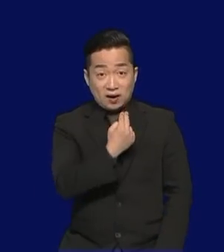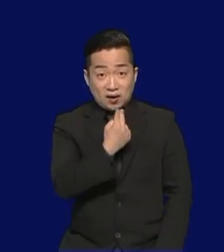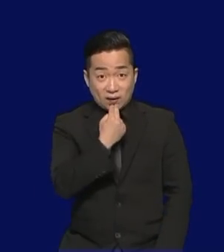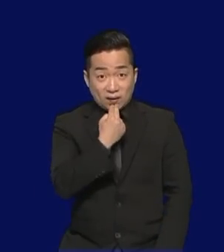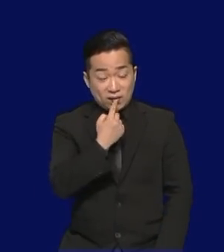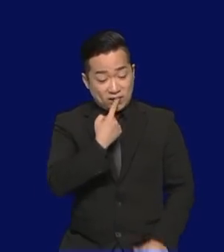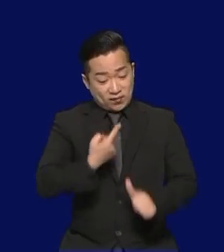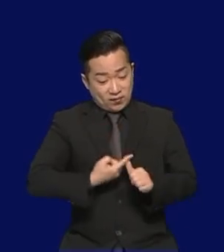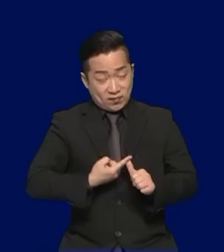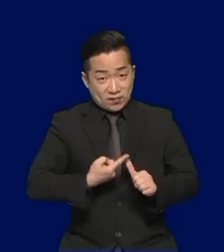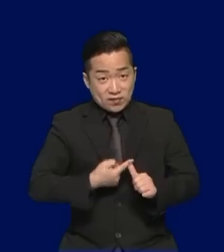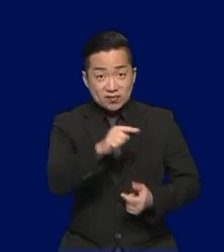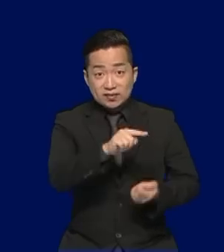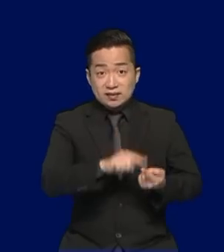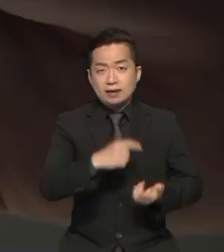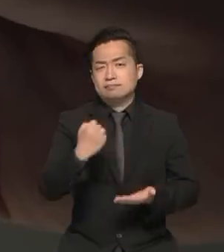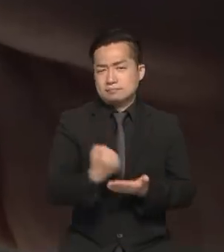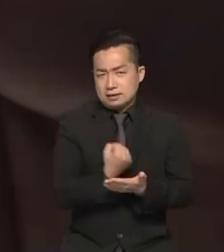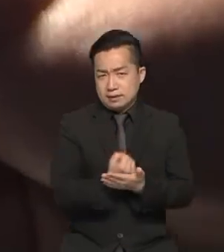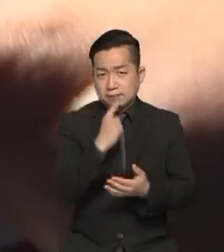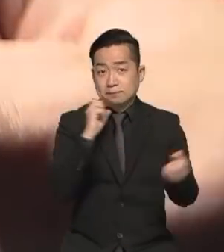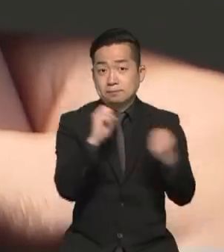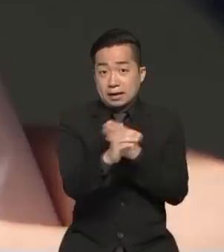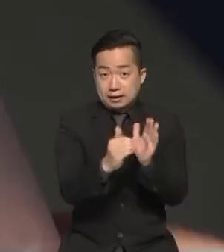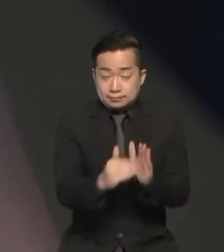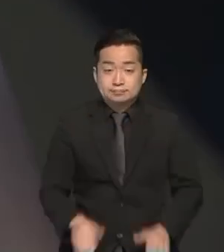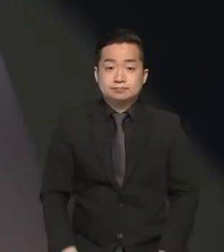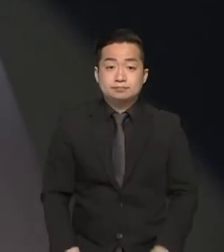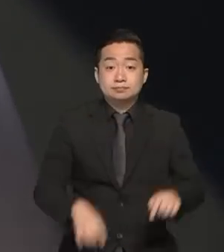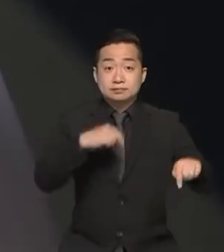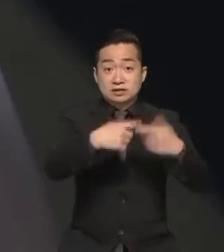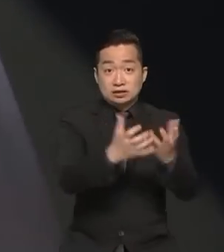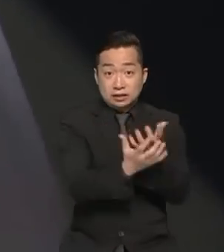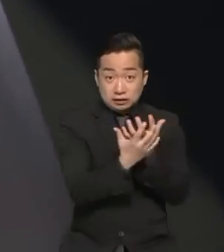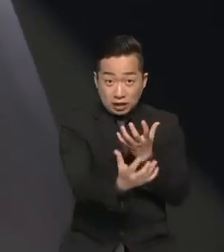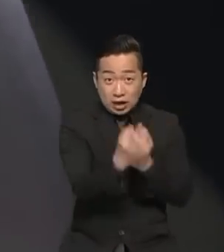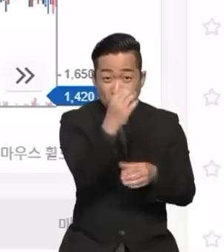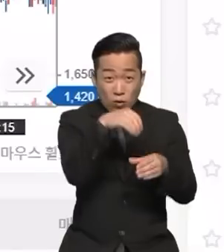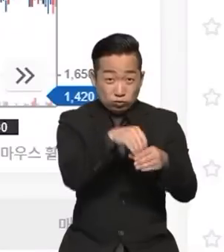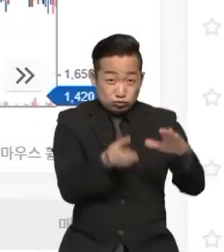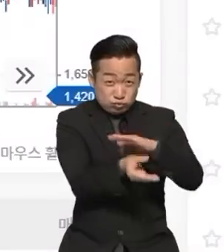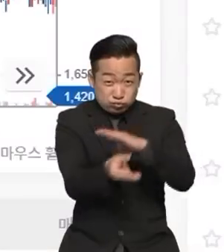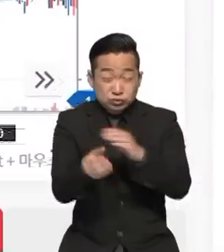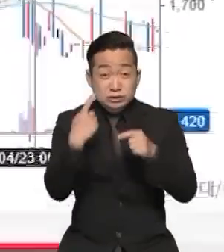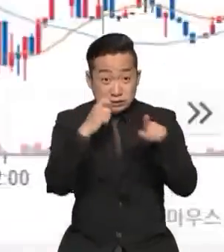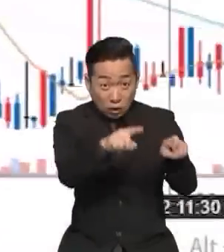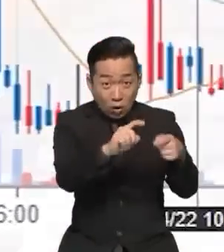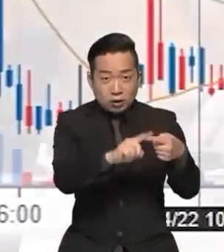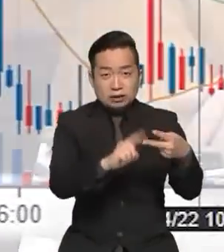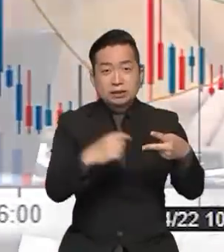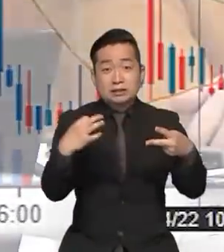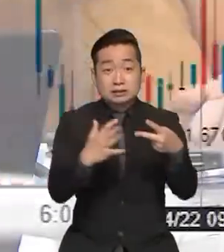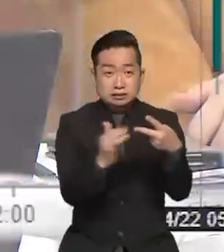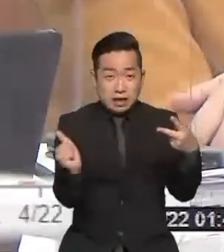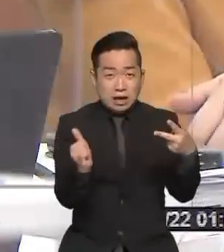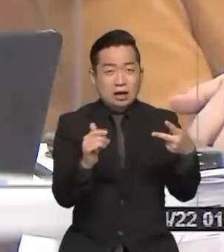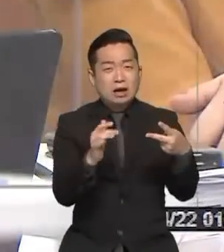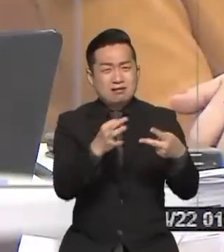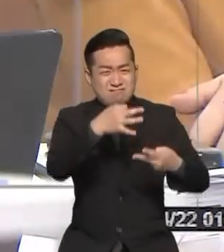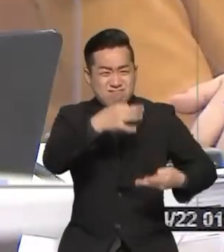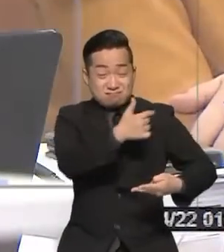폄훼하는 것은 유감스럽다고 했습니다. 전당대회 돈봉투 의혹에 이어 김 의원의 거액 가상화폐 보유 논란까지